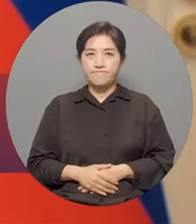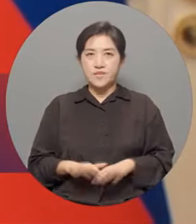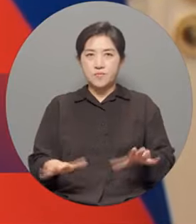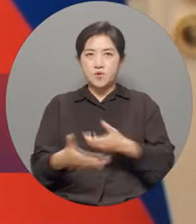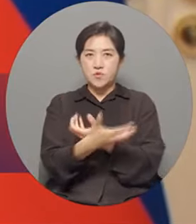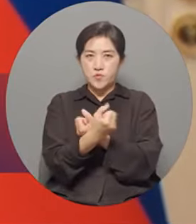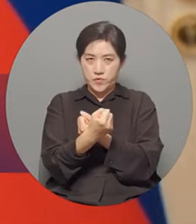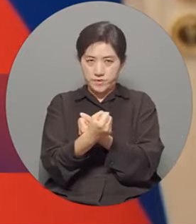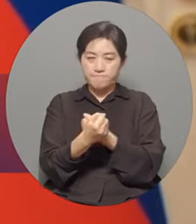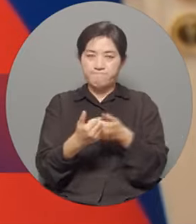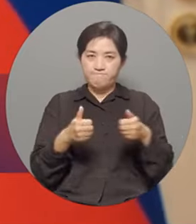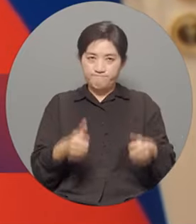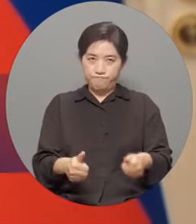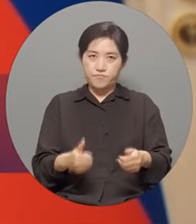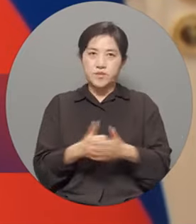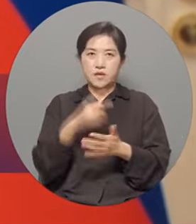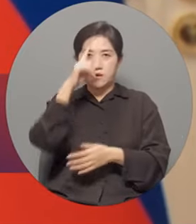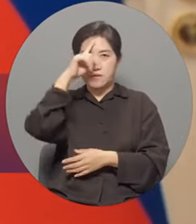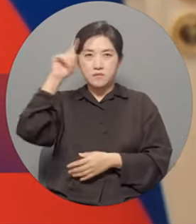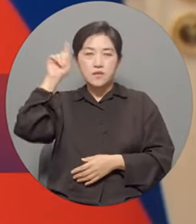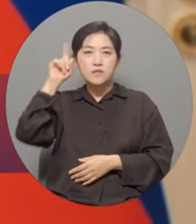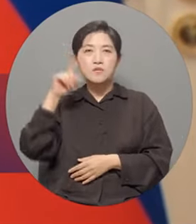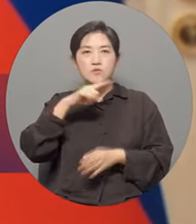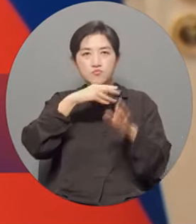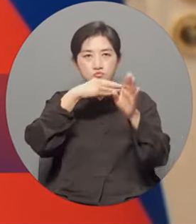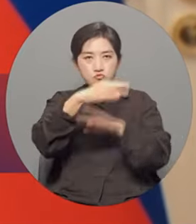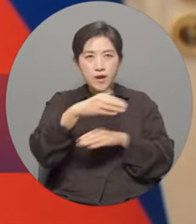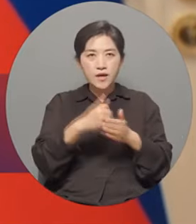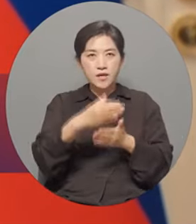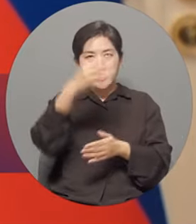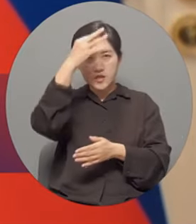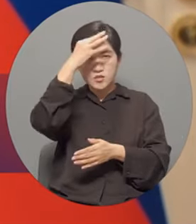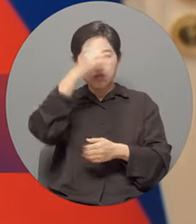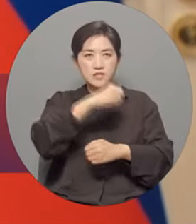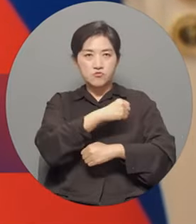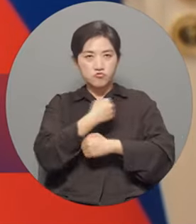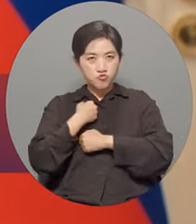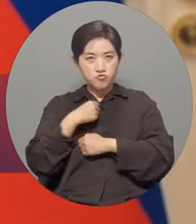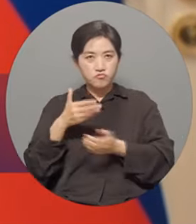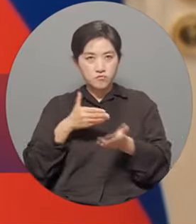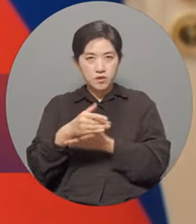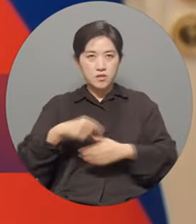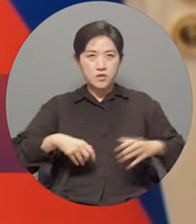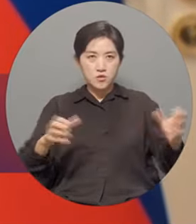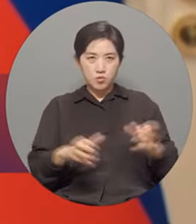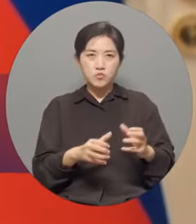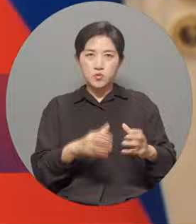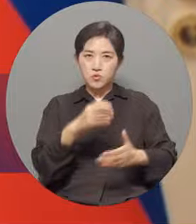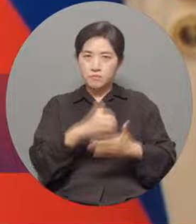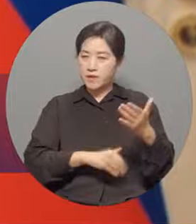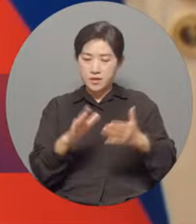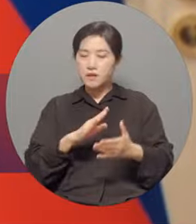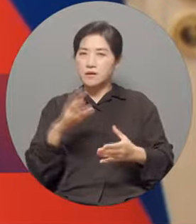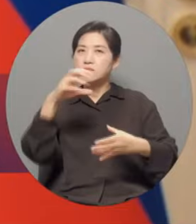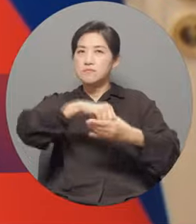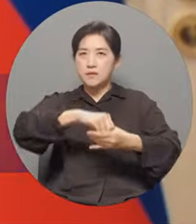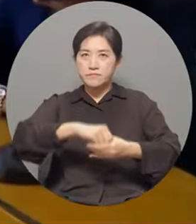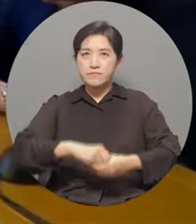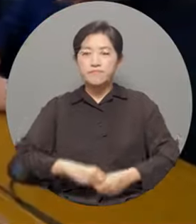Российская Федерация не исключает для себя развитие военно-технического сотрудничества с Корейской Народно-Демократической Республикой в